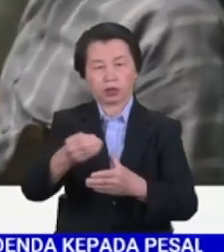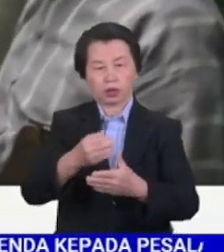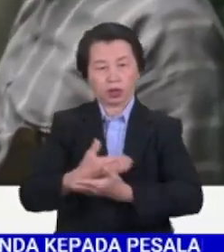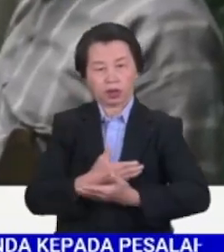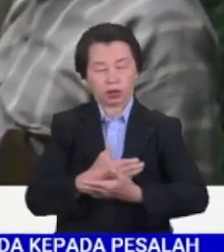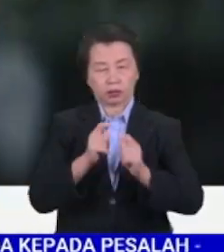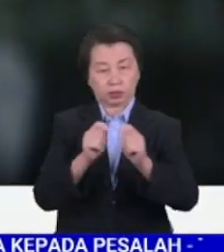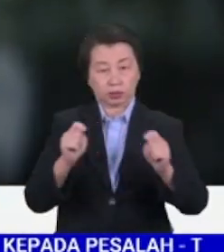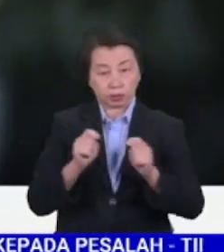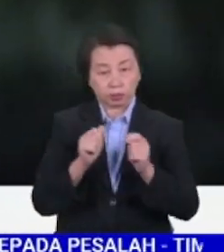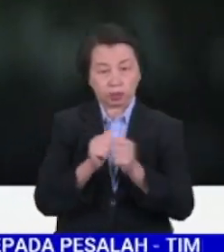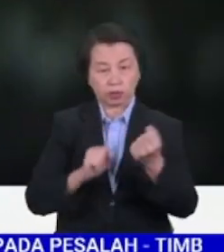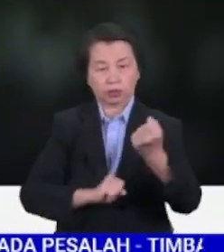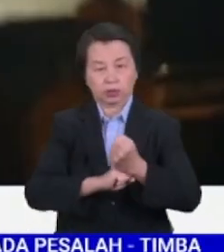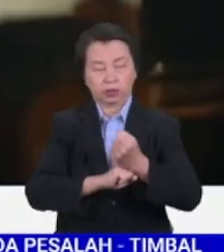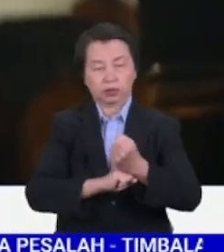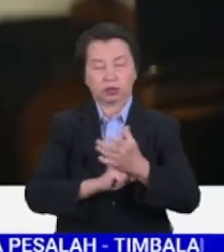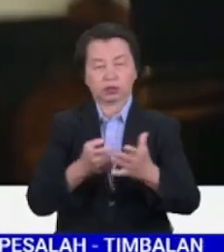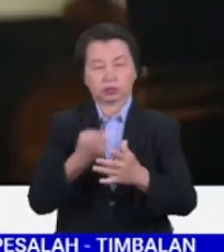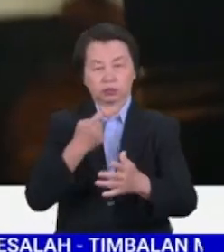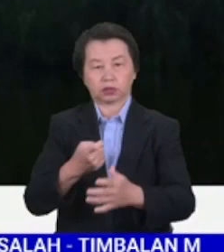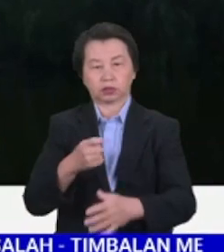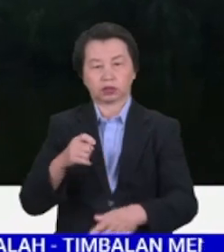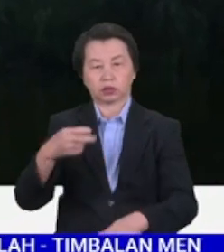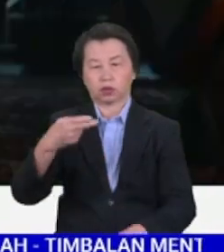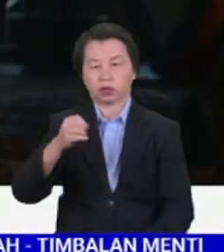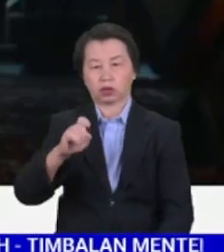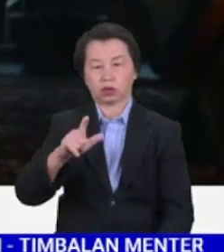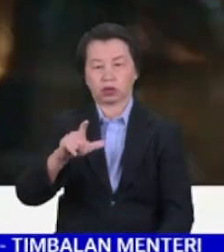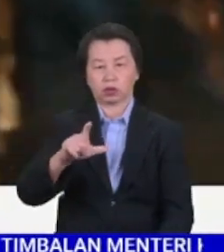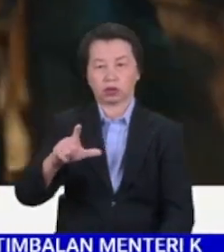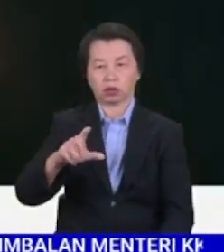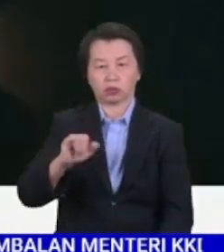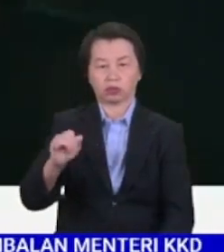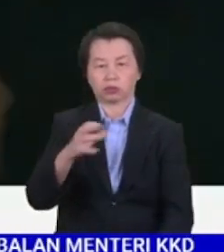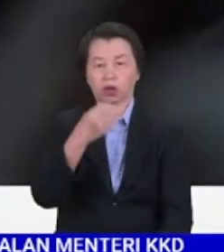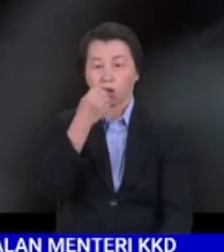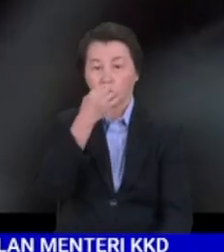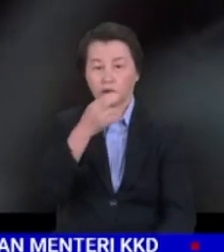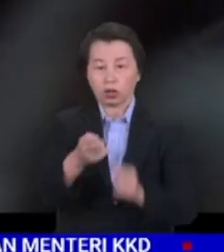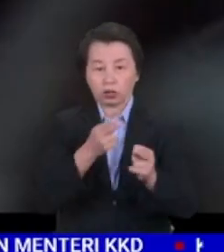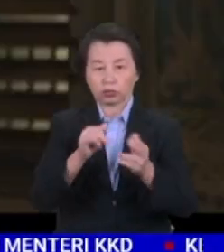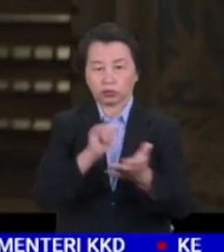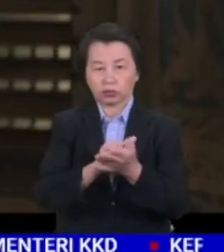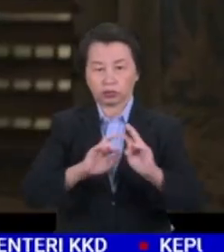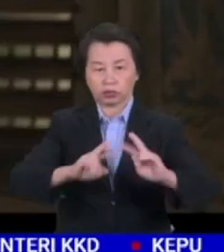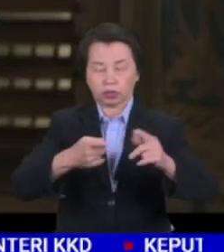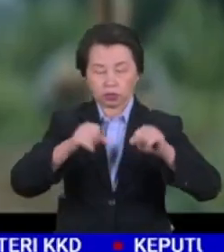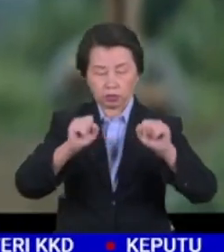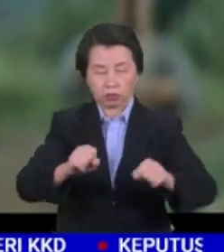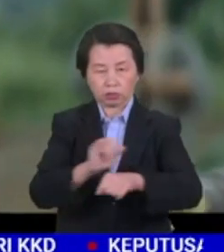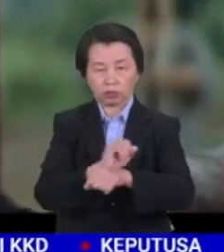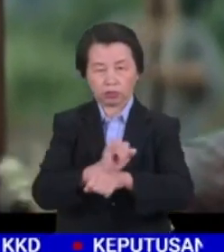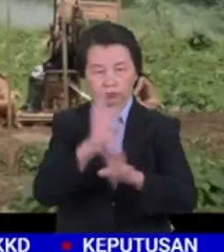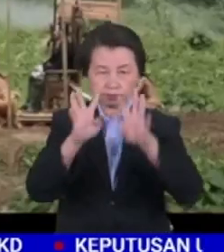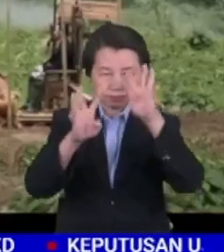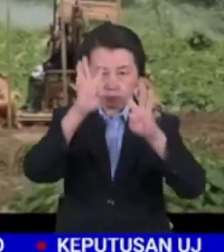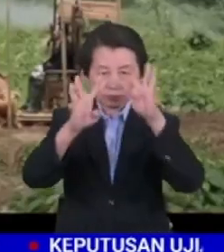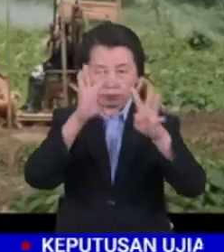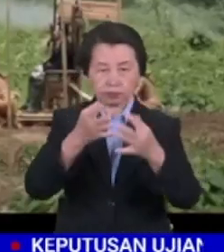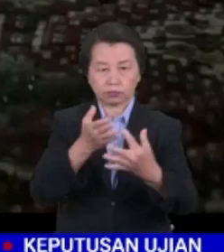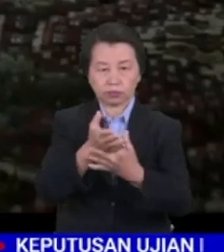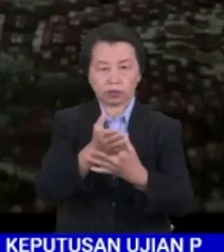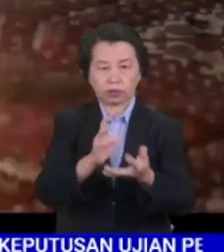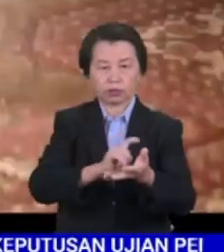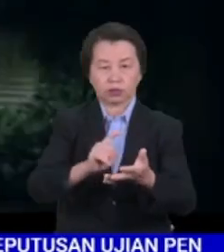anak tempatan dengan sokongan penerbit dari Hollywood dan Hong Kong. Antara usaha negeri ini meningkatkan kemampuan industri kreatifnya